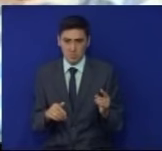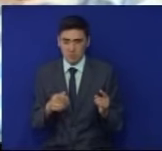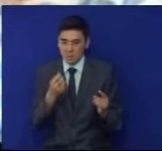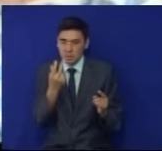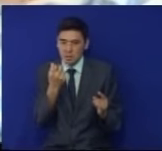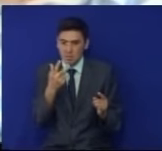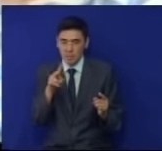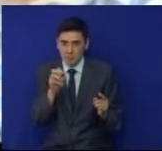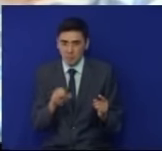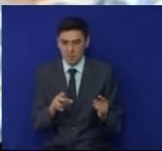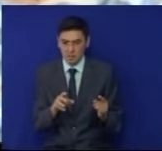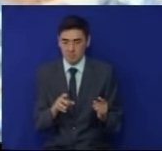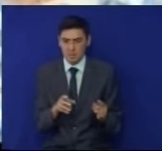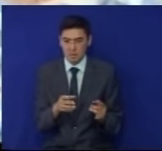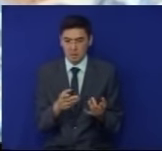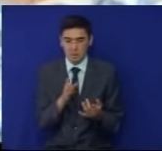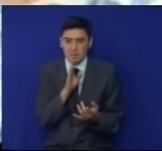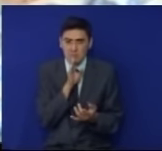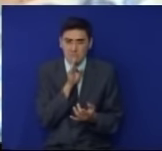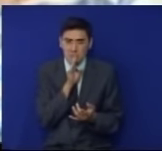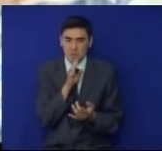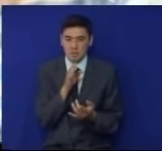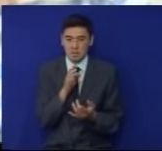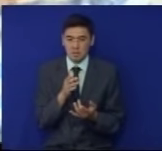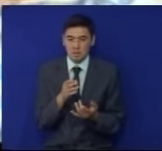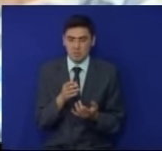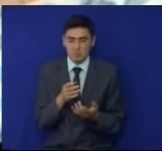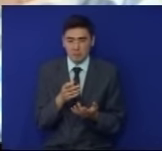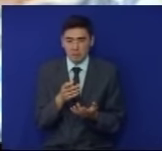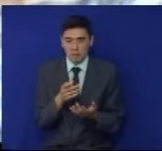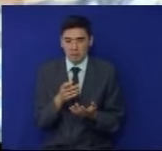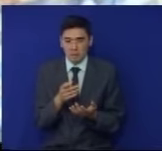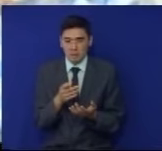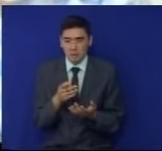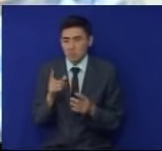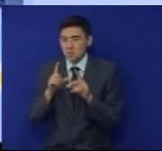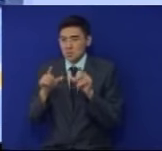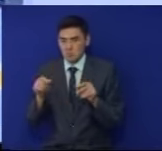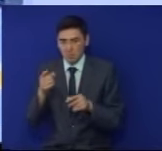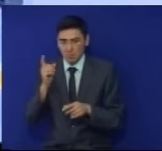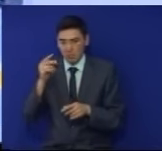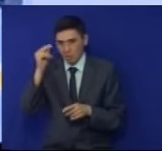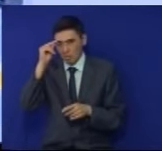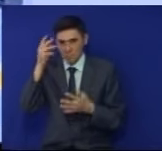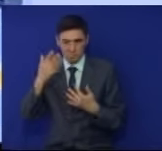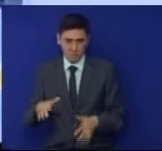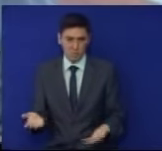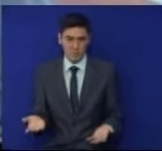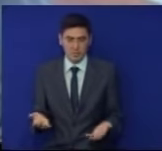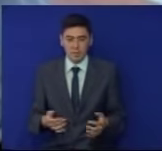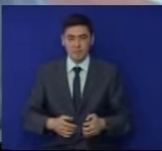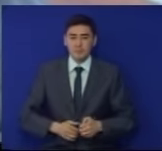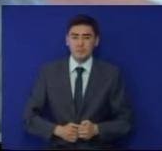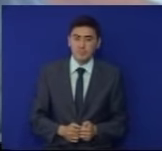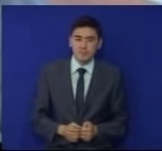13 лет, он только начал жить. Эта девочка не видела ничего, кроме кроме школы. По словам прокурора, при